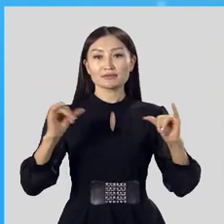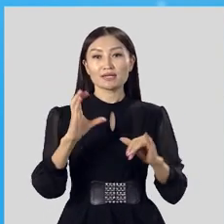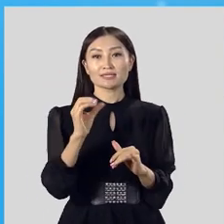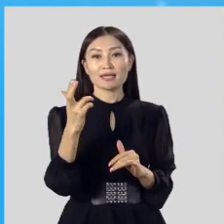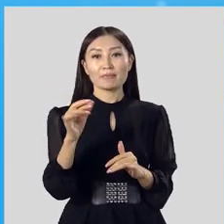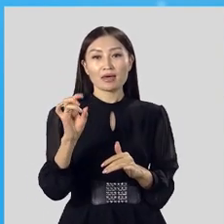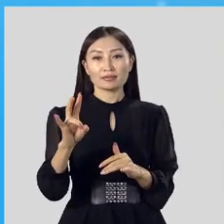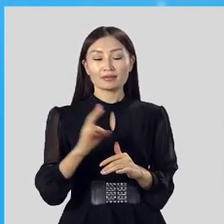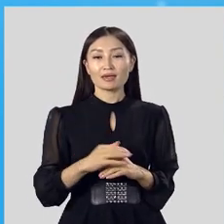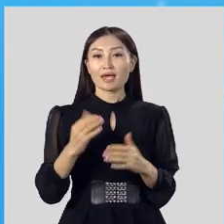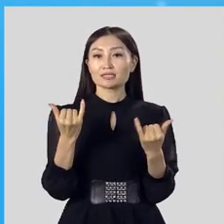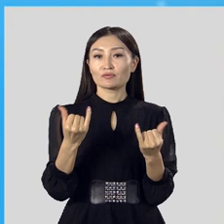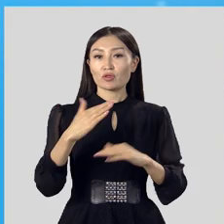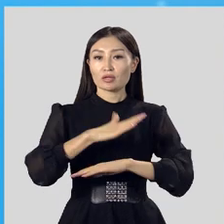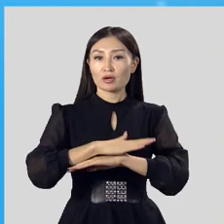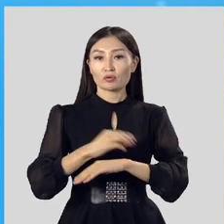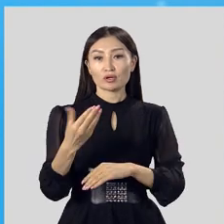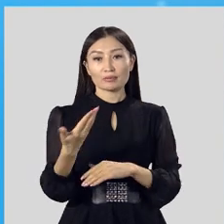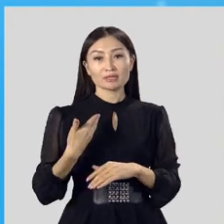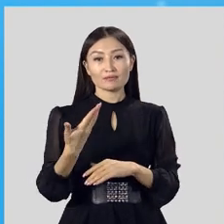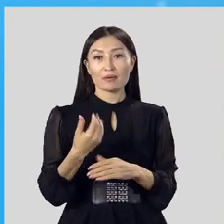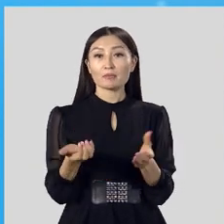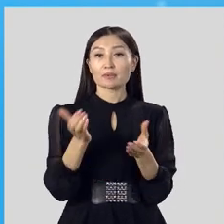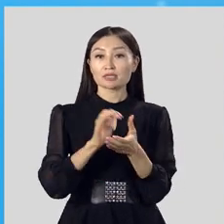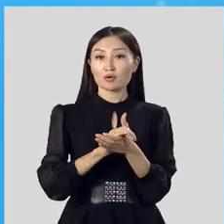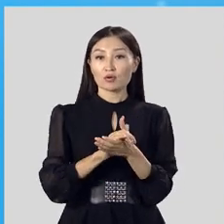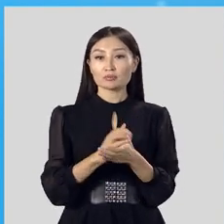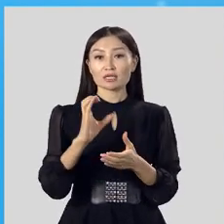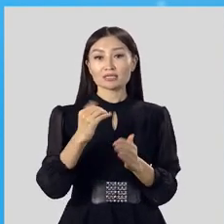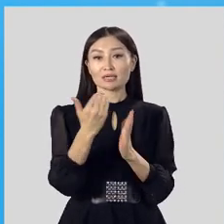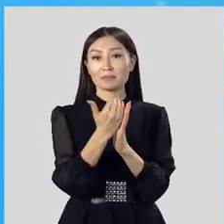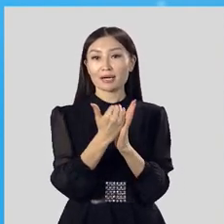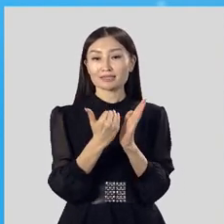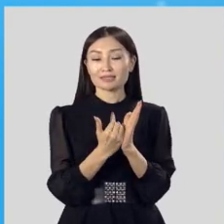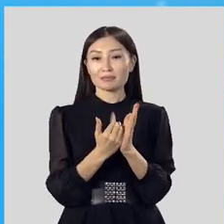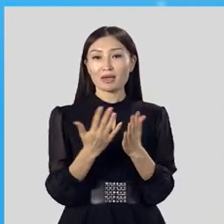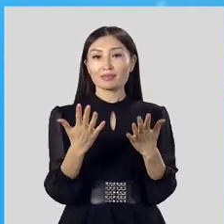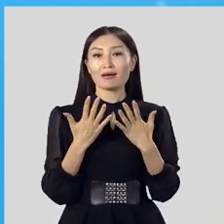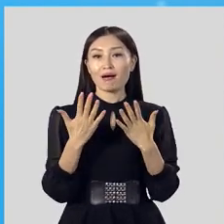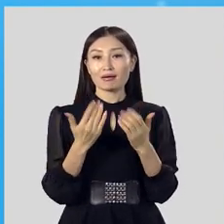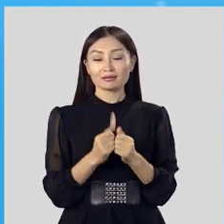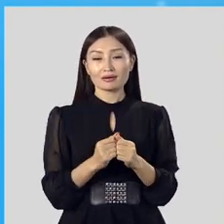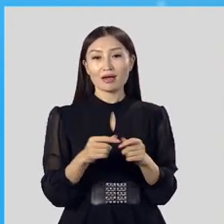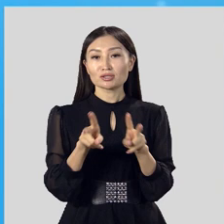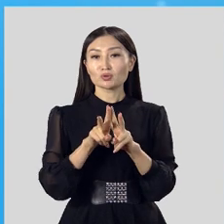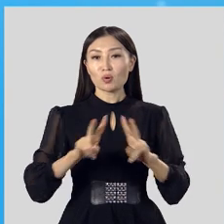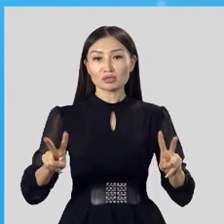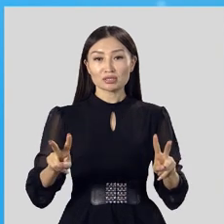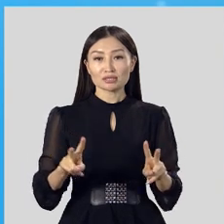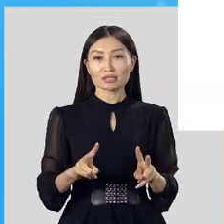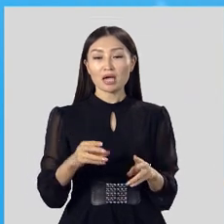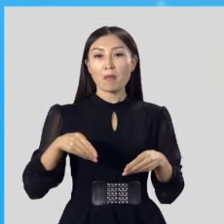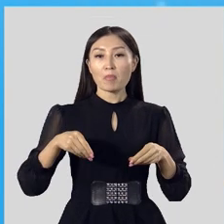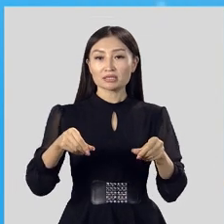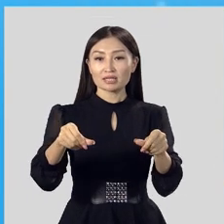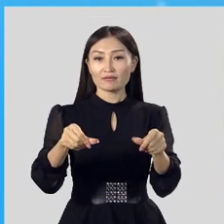семян. Сегодня на уроке мы с вами познакомимся с процессами дыхания, схожести,